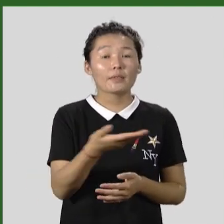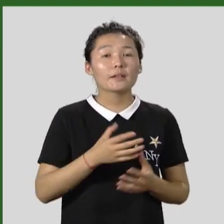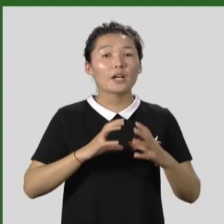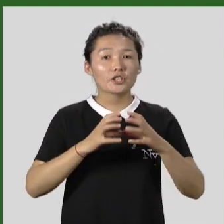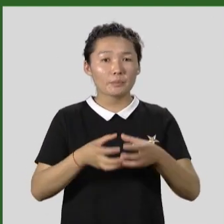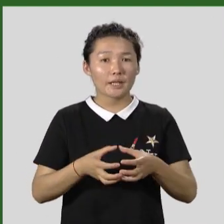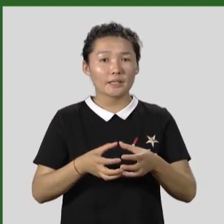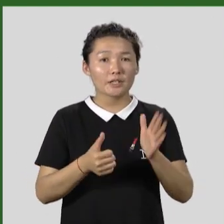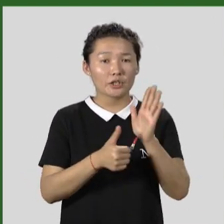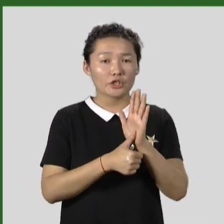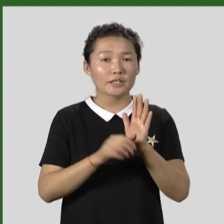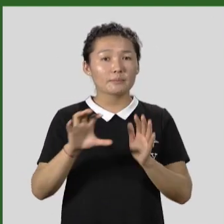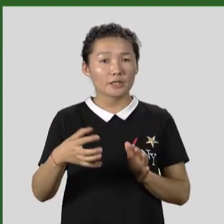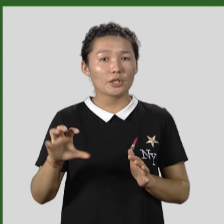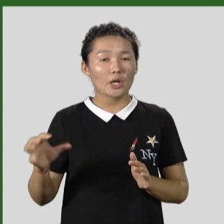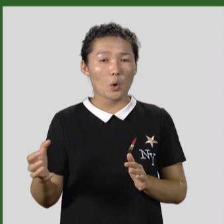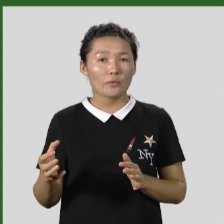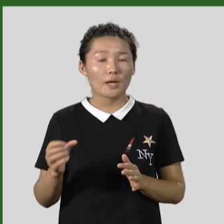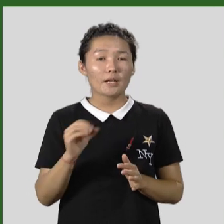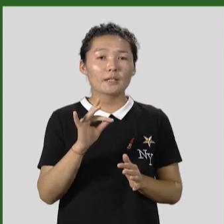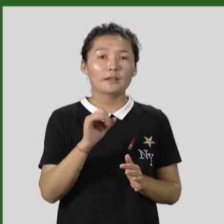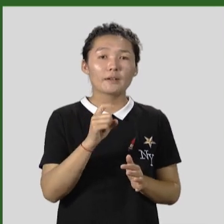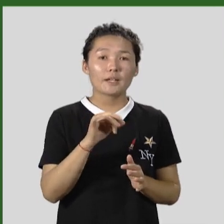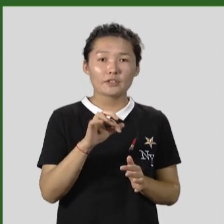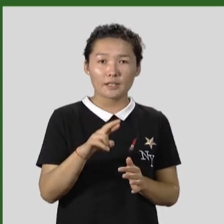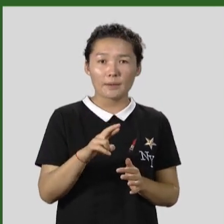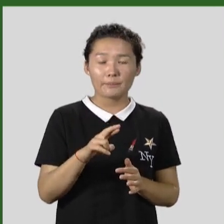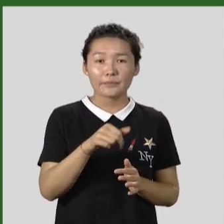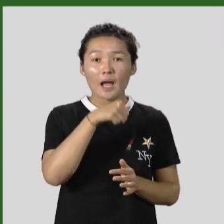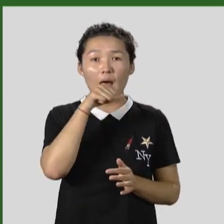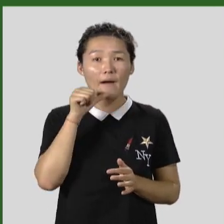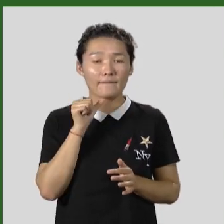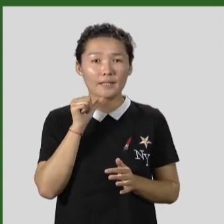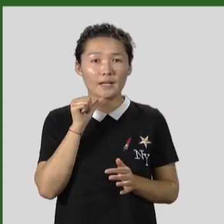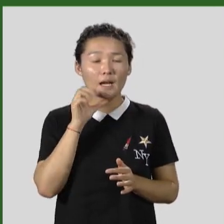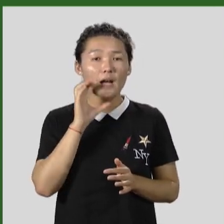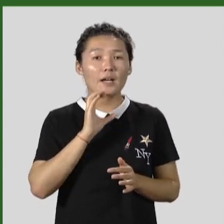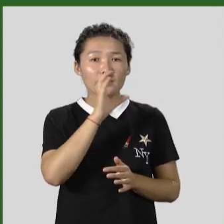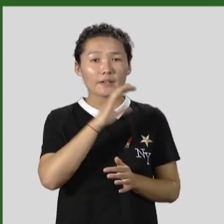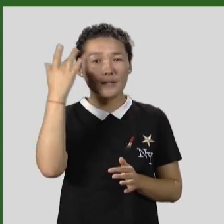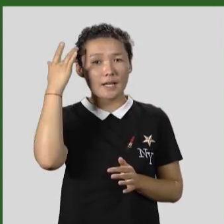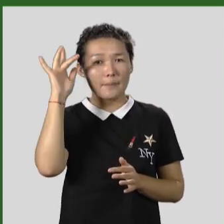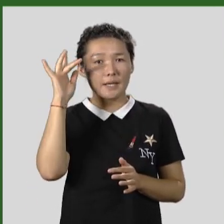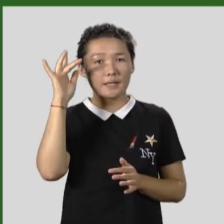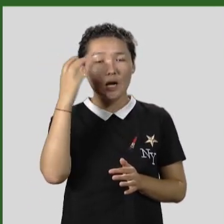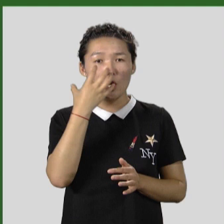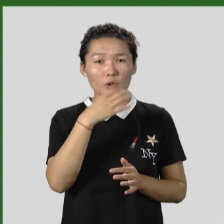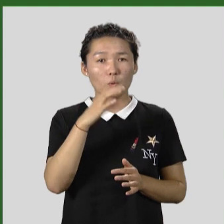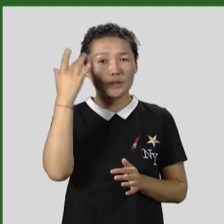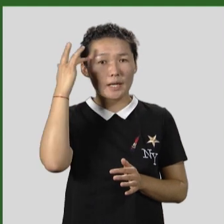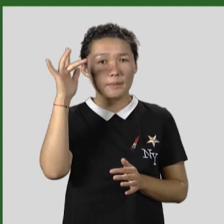планете 6 материков – Евразия, Африка, Северная Америка, Южная